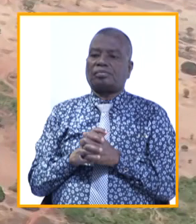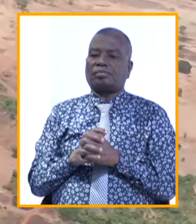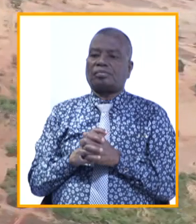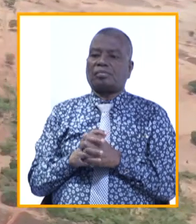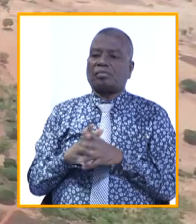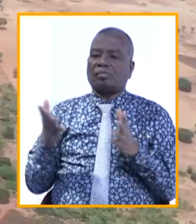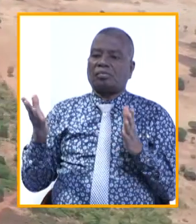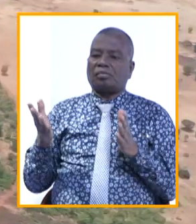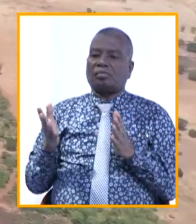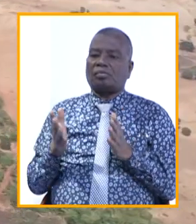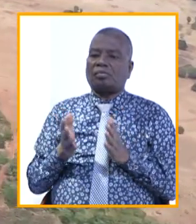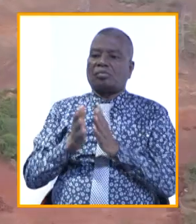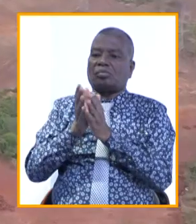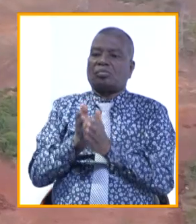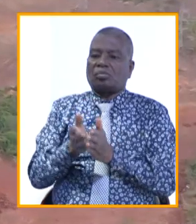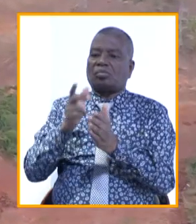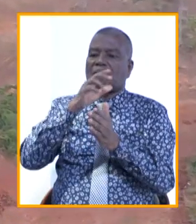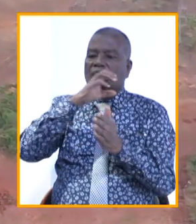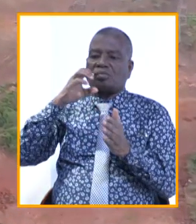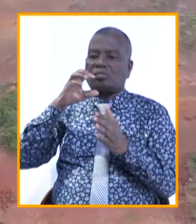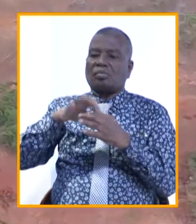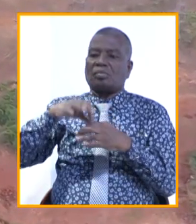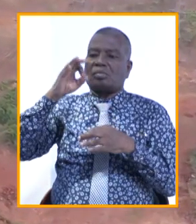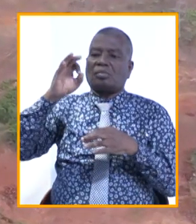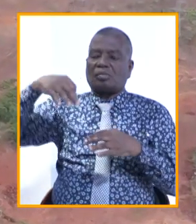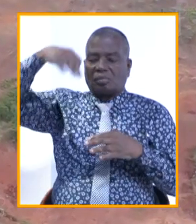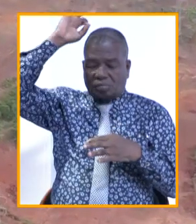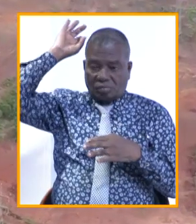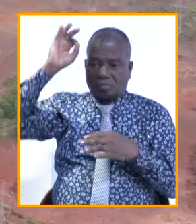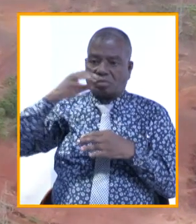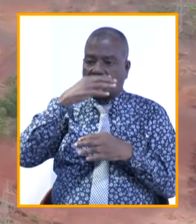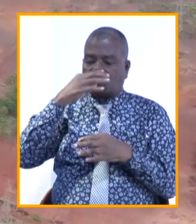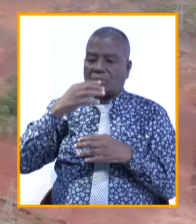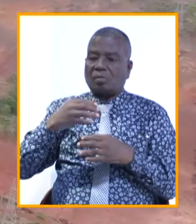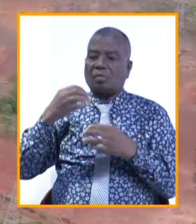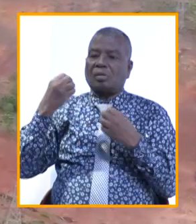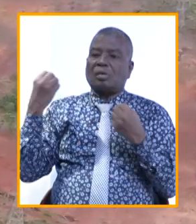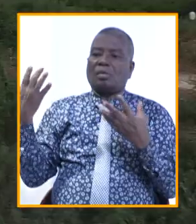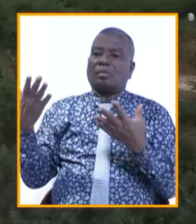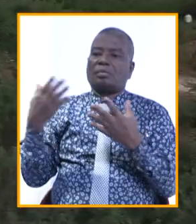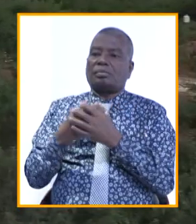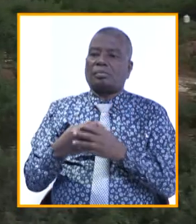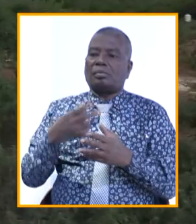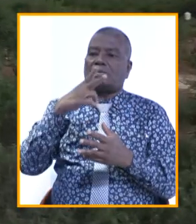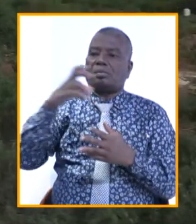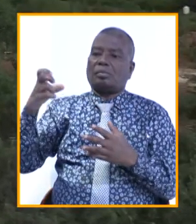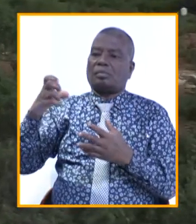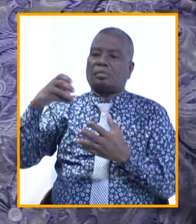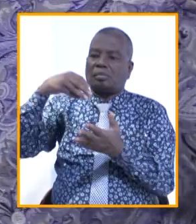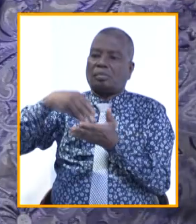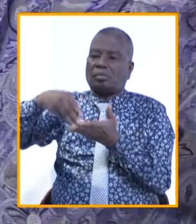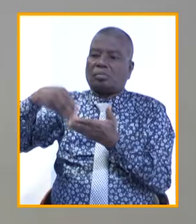Port sec de Ferkessé-Dougou, 732 hectares, environ 300 milliards de francs CFA